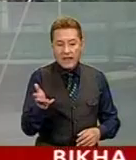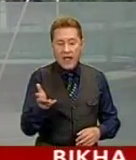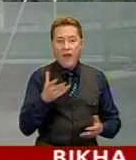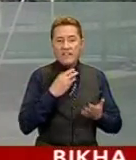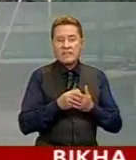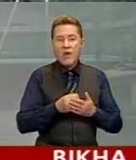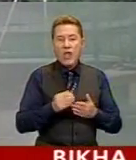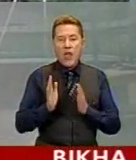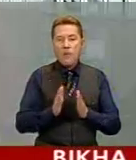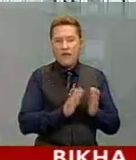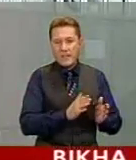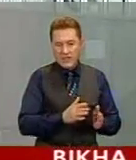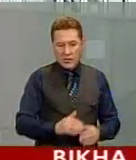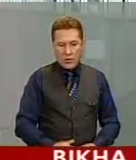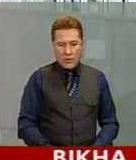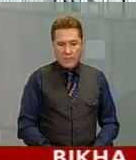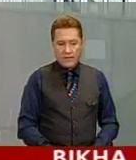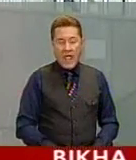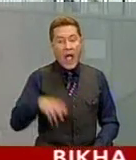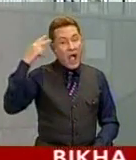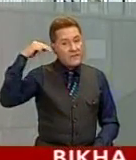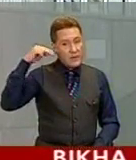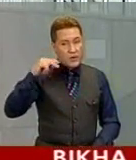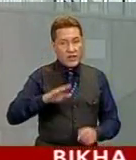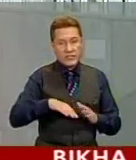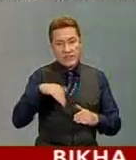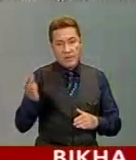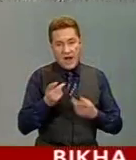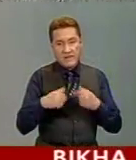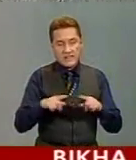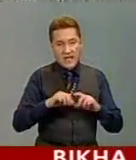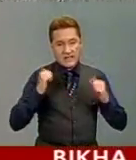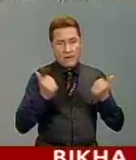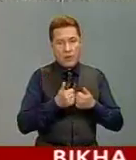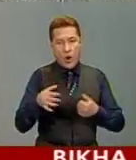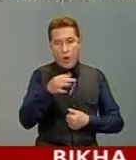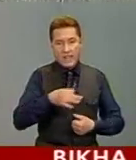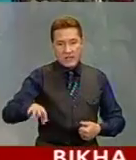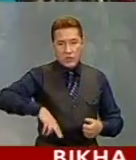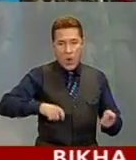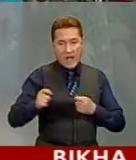своєю поведінкою і всім остальним. А в Запоріжжі правий сектор заблокував обласну адміністрацію. Ще